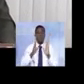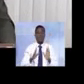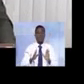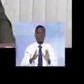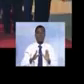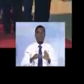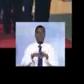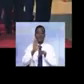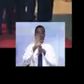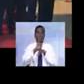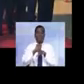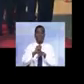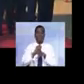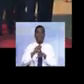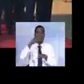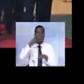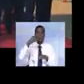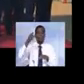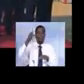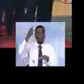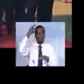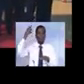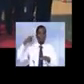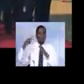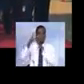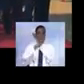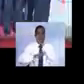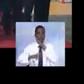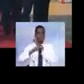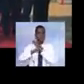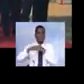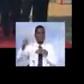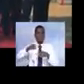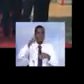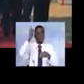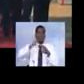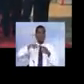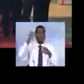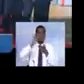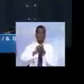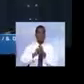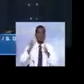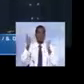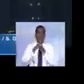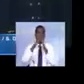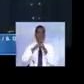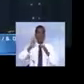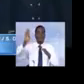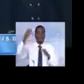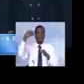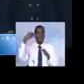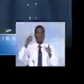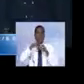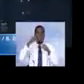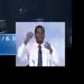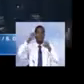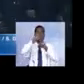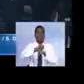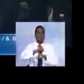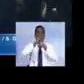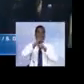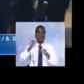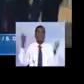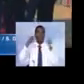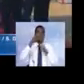Côte d'Ivoire. Le préfet de la région de San Pedro a pris part à ce Conseil des ministres comme il est de coutume lors